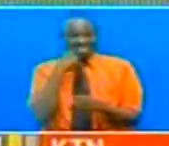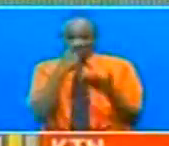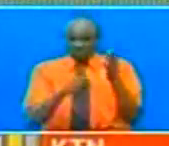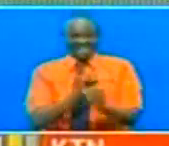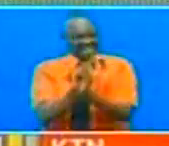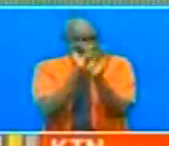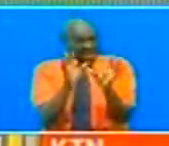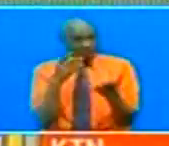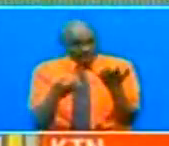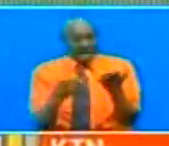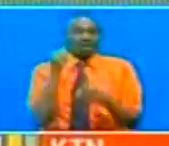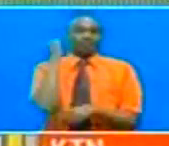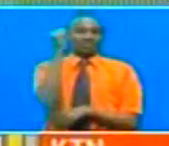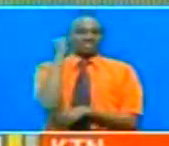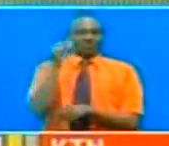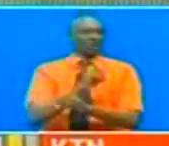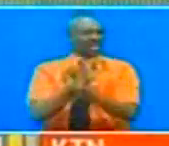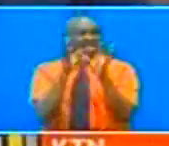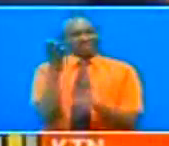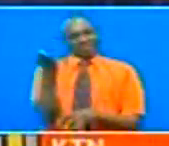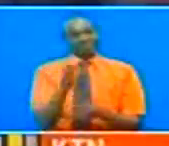zaidi kwenye ulingo wa siasa.